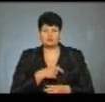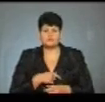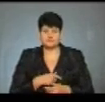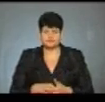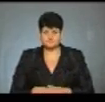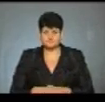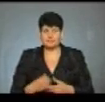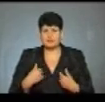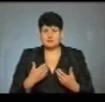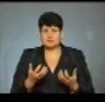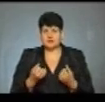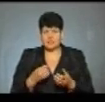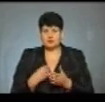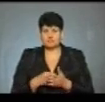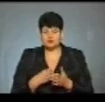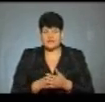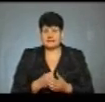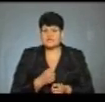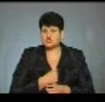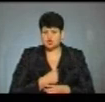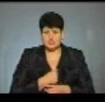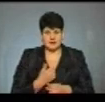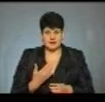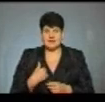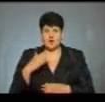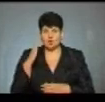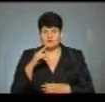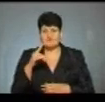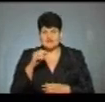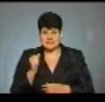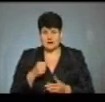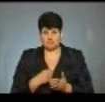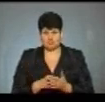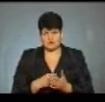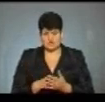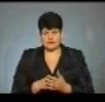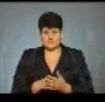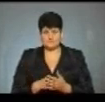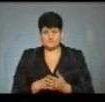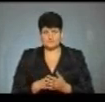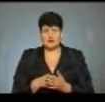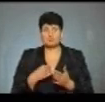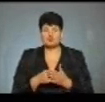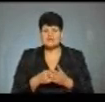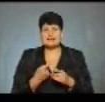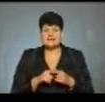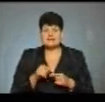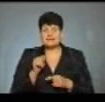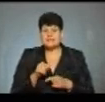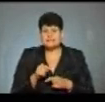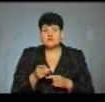Ми прийняли бюджет. На жаль, я голосував за бюджет. Тому що бюджет – це така штука,